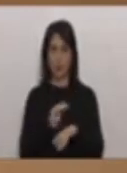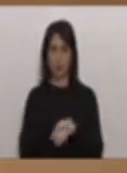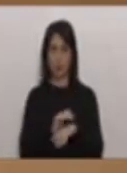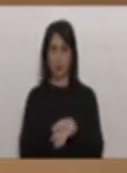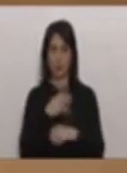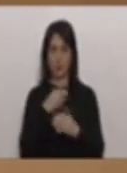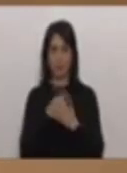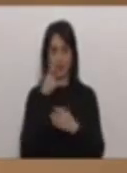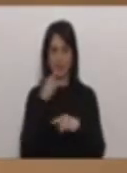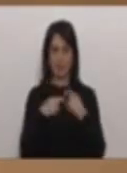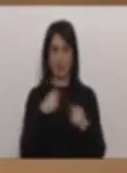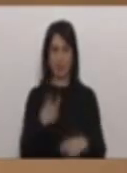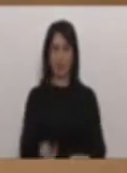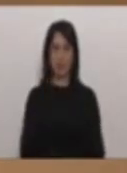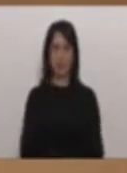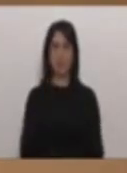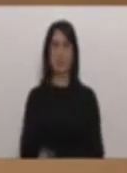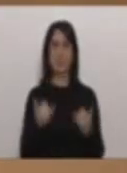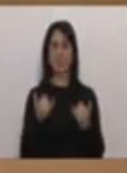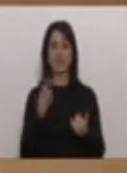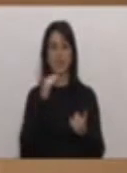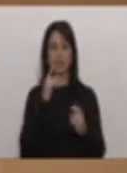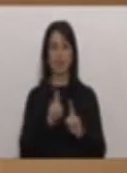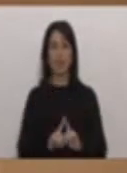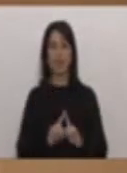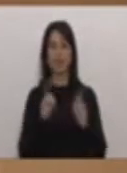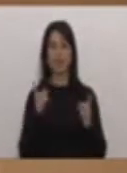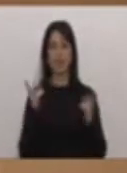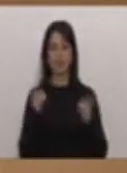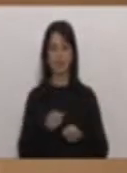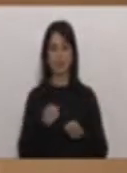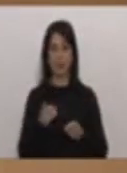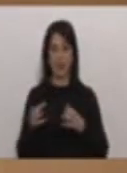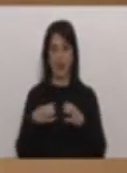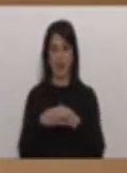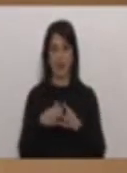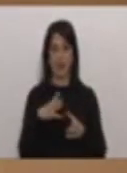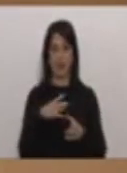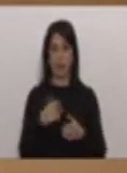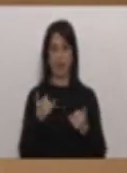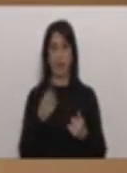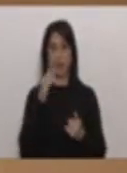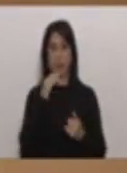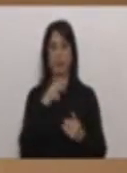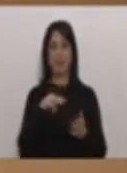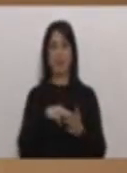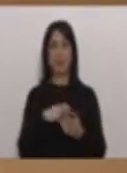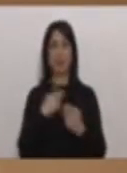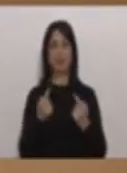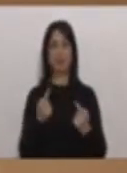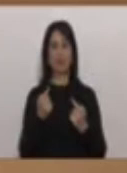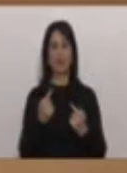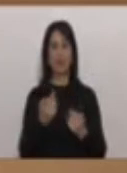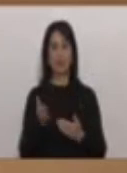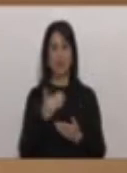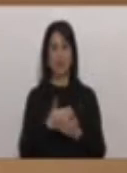თავზე ილაპარაკეს. დღეს, როდესაც განსაკუთრებით გჭირდება ერთად ყოფნა, დღეს, როდესაც დგას უმნიშვნელოვანესი ეტაპი ჩვენი